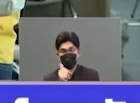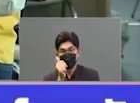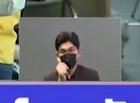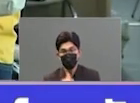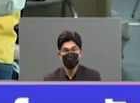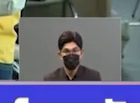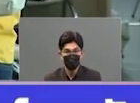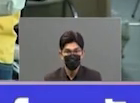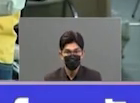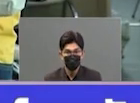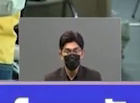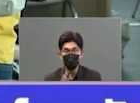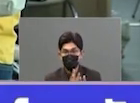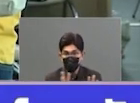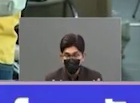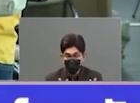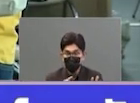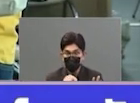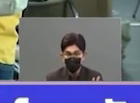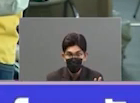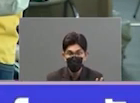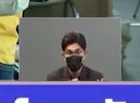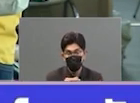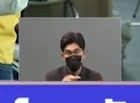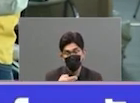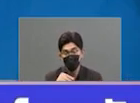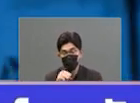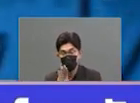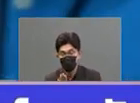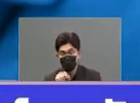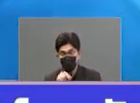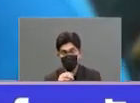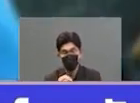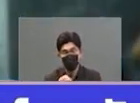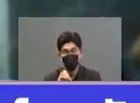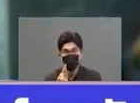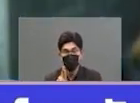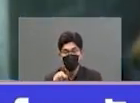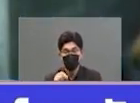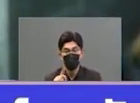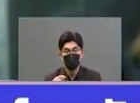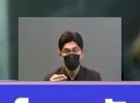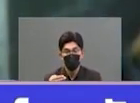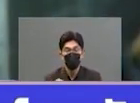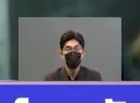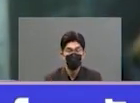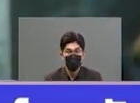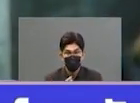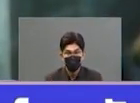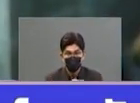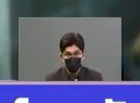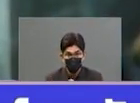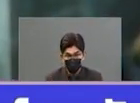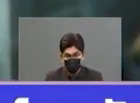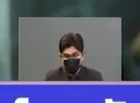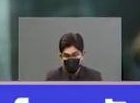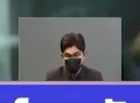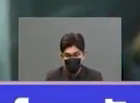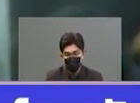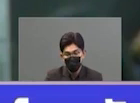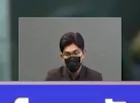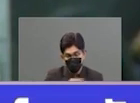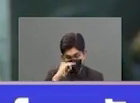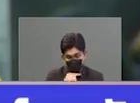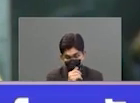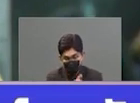การเข้าไปดูด้วยไหมครับว่าถ้าไปเกี่ยวข้องกับตัวอย่างธุรกิจหรือว่าผู้ประกอบการที่เกี่ยวกับ